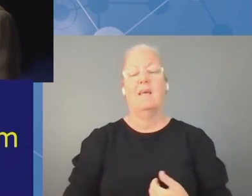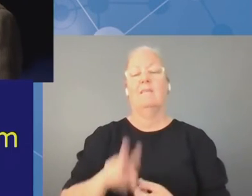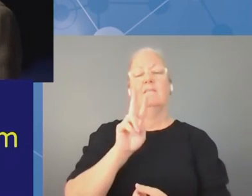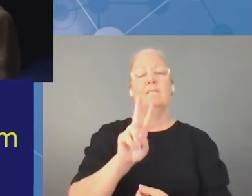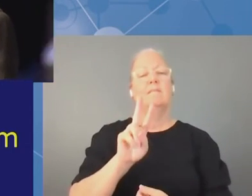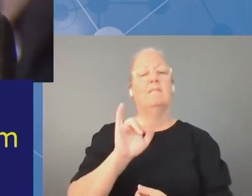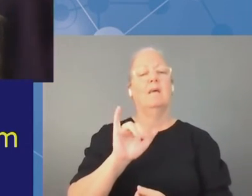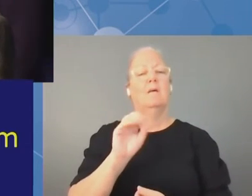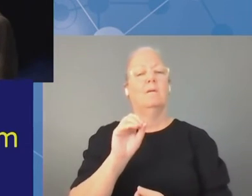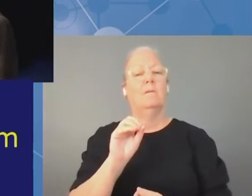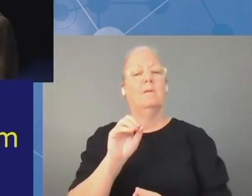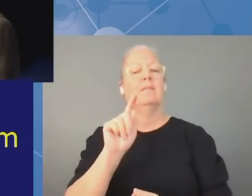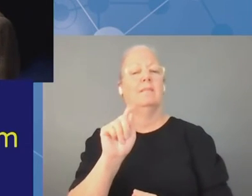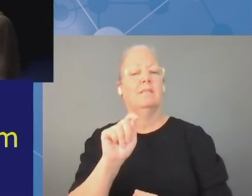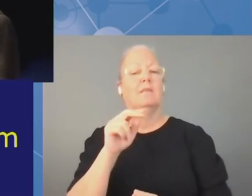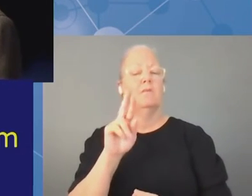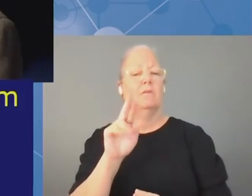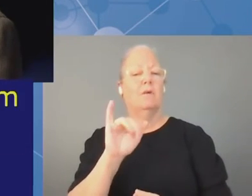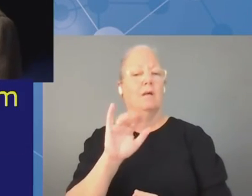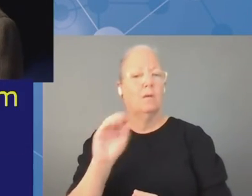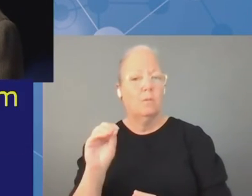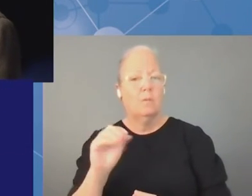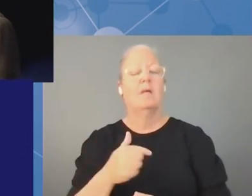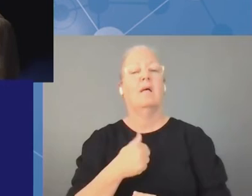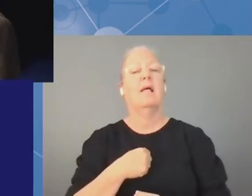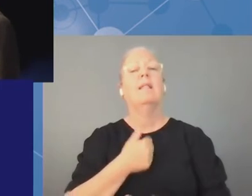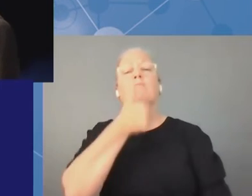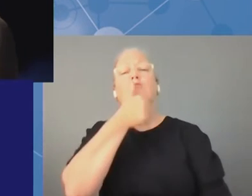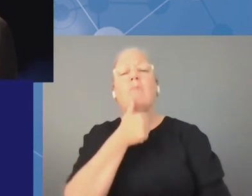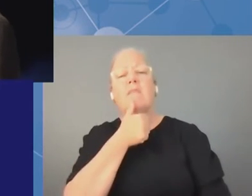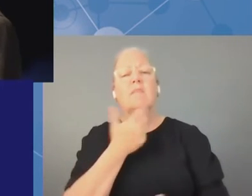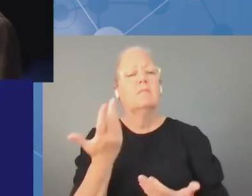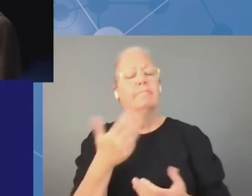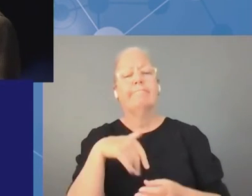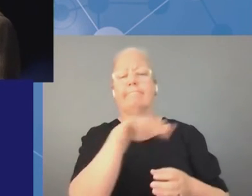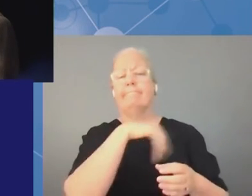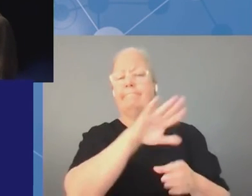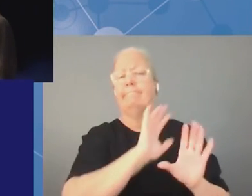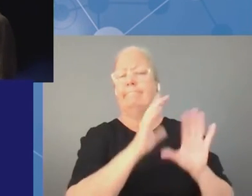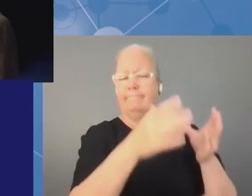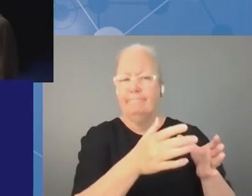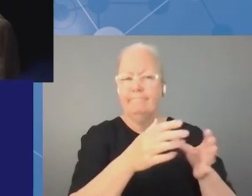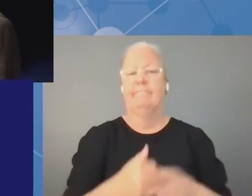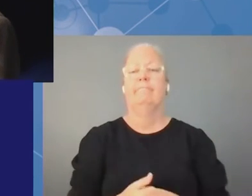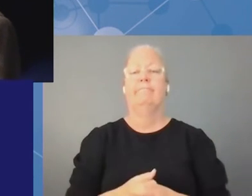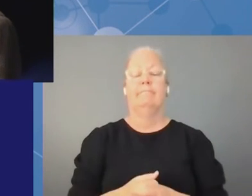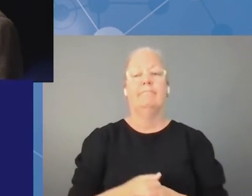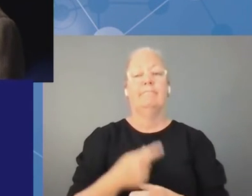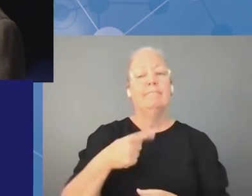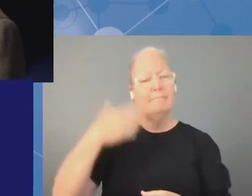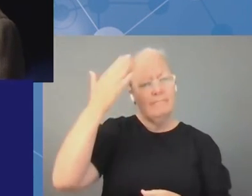Извиняюсь. Потому что у меня вот такое практическое замечание о структуре форума.